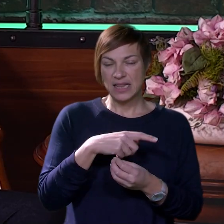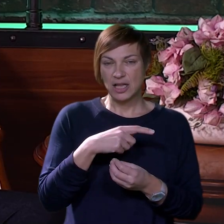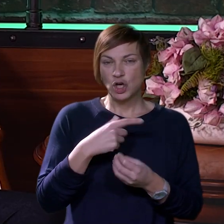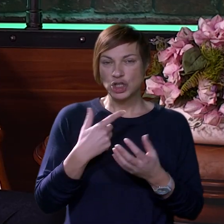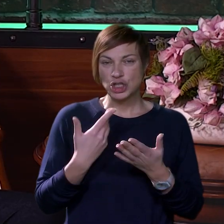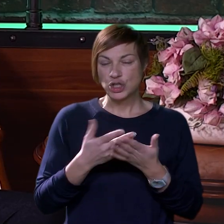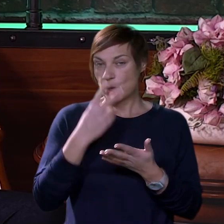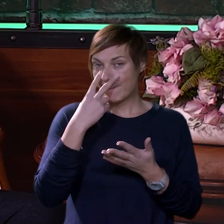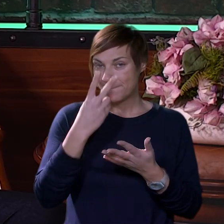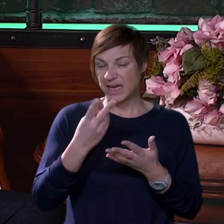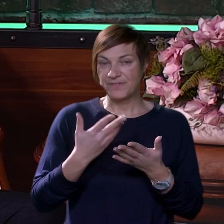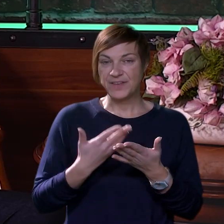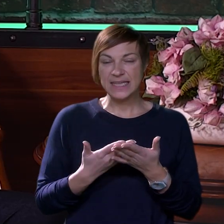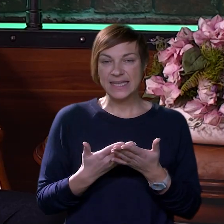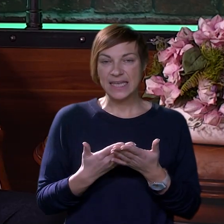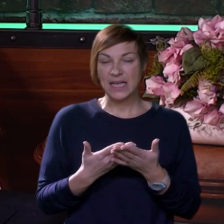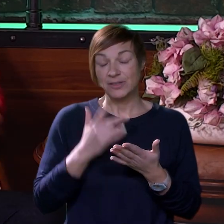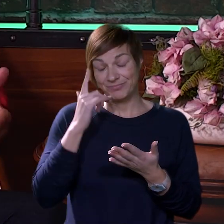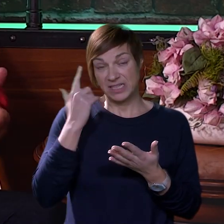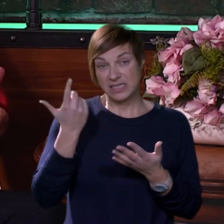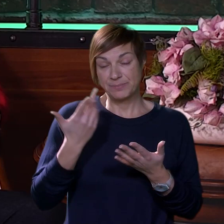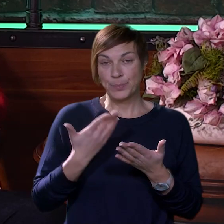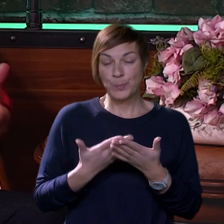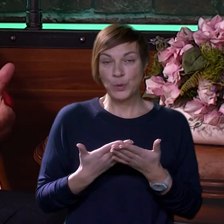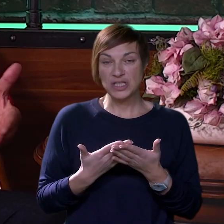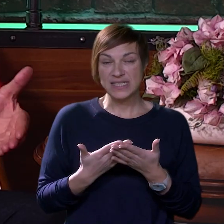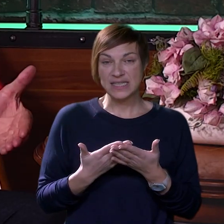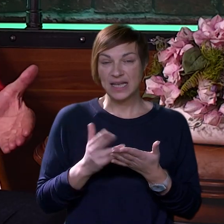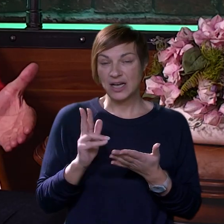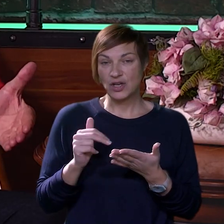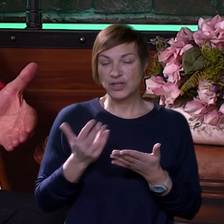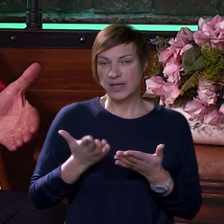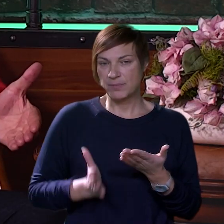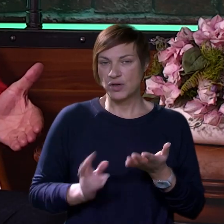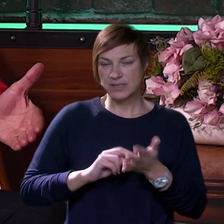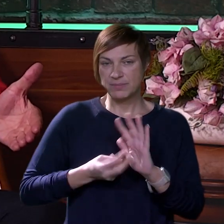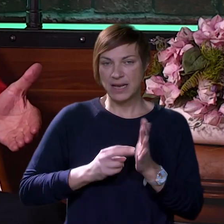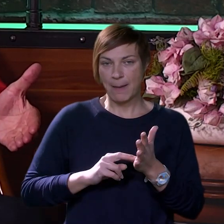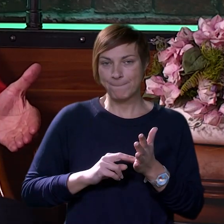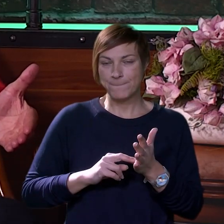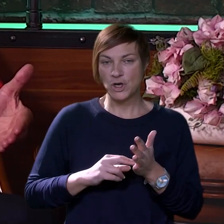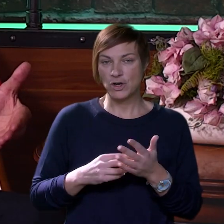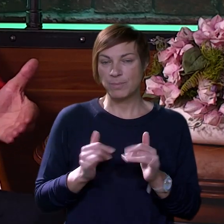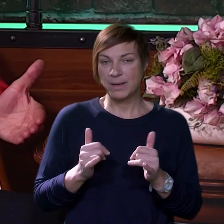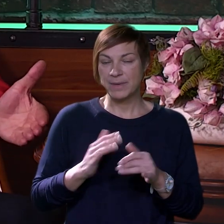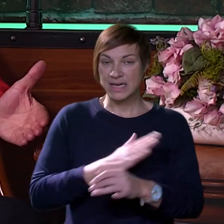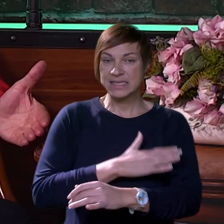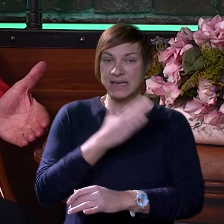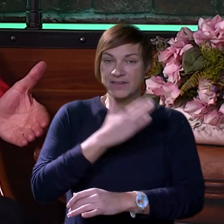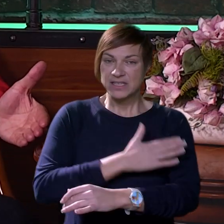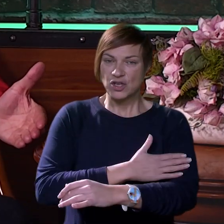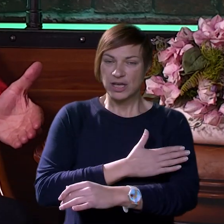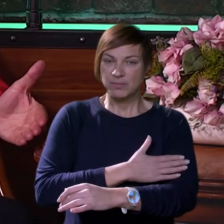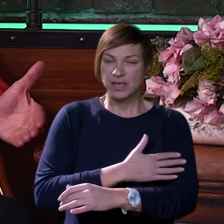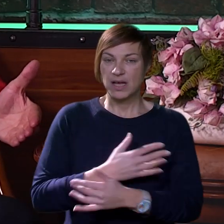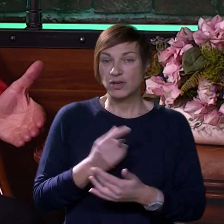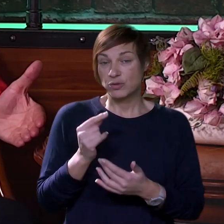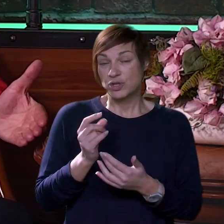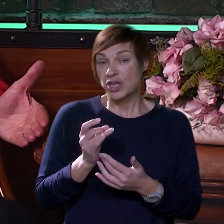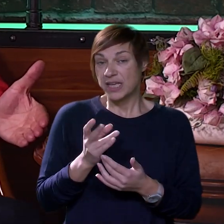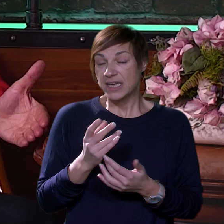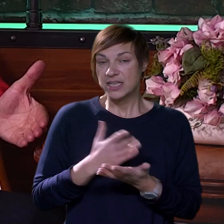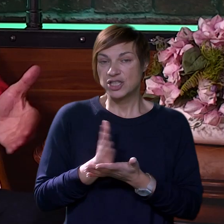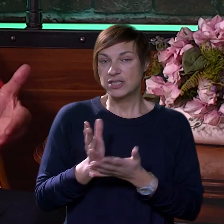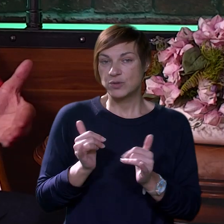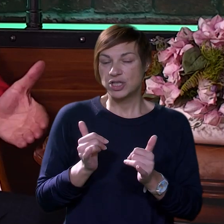ljudi vidjelo, spoznalo da imaju ozbiljan problem, znači ili sa visokim tlakom, što je možda